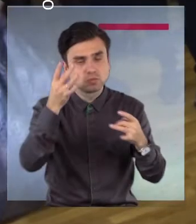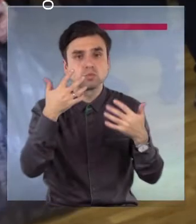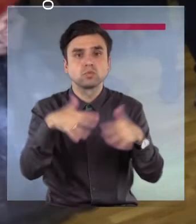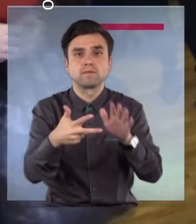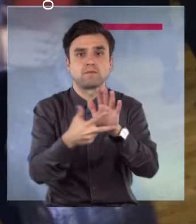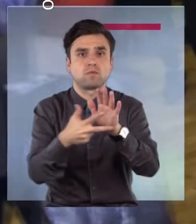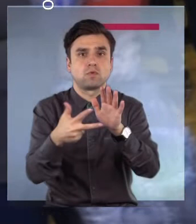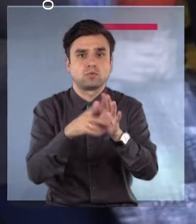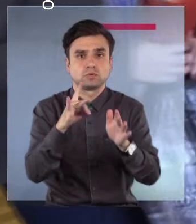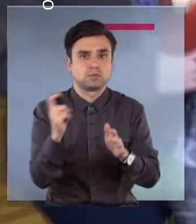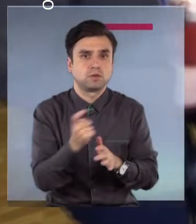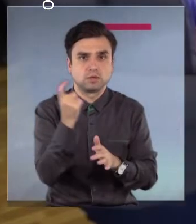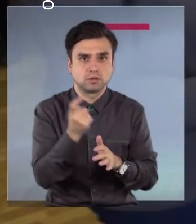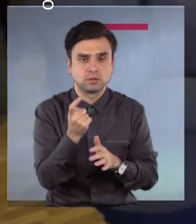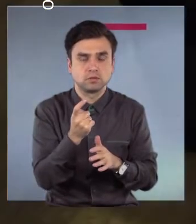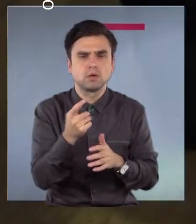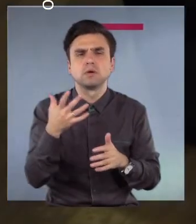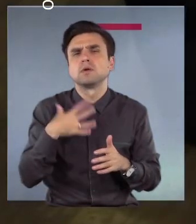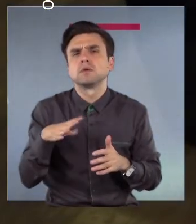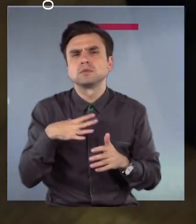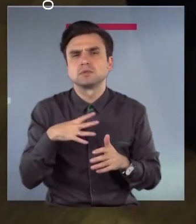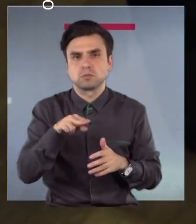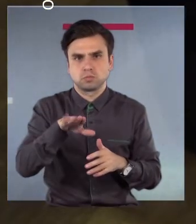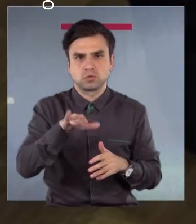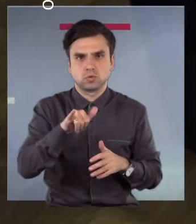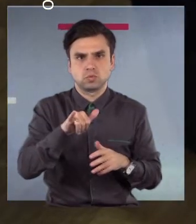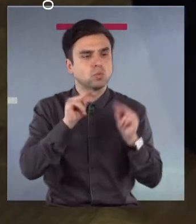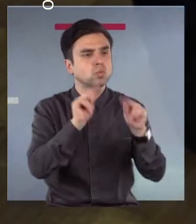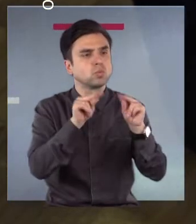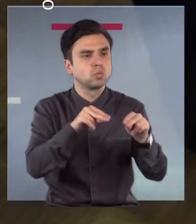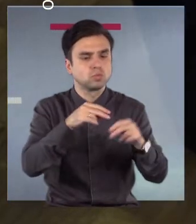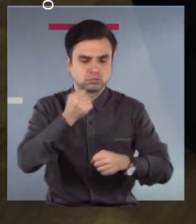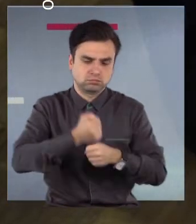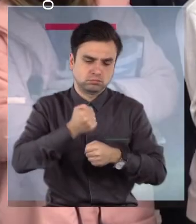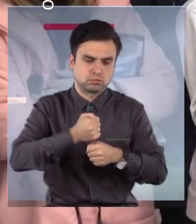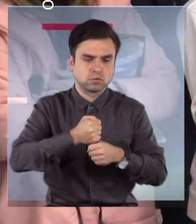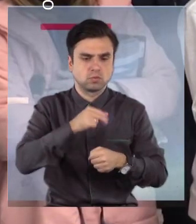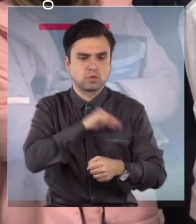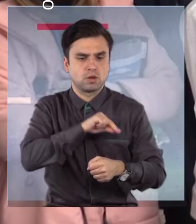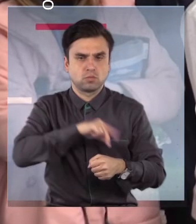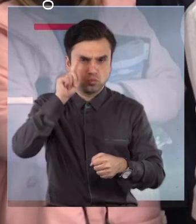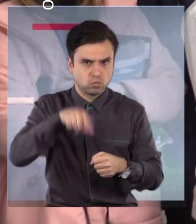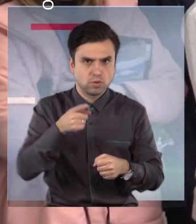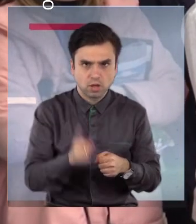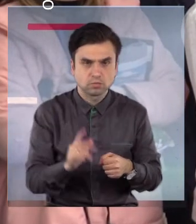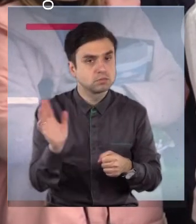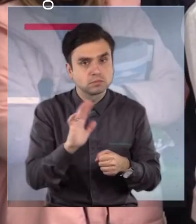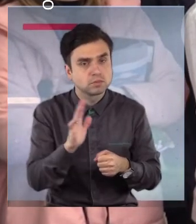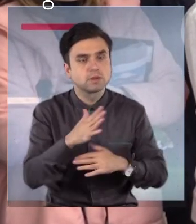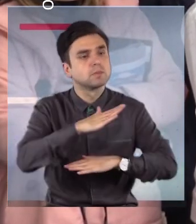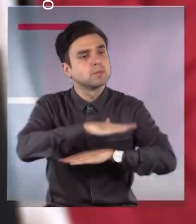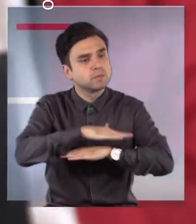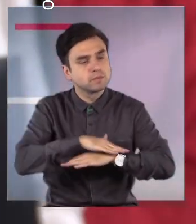висококласних фахівців, а й людей, пристосованих до життя у будь-яких ситуаціях. Цього разу гості курсу етикету могли відвідати